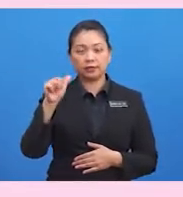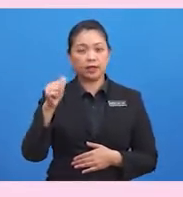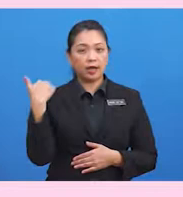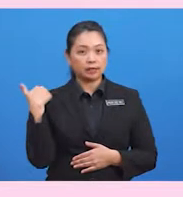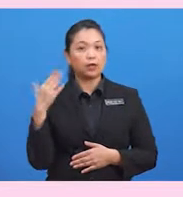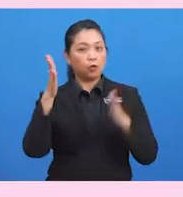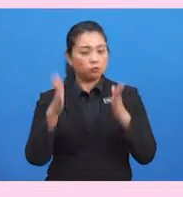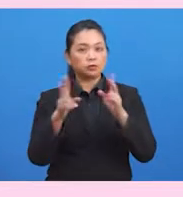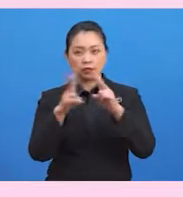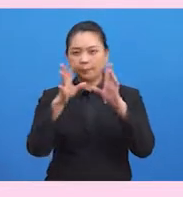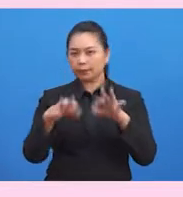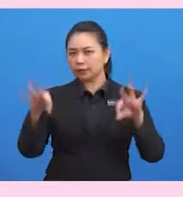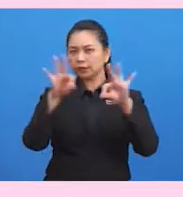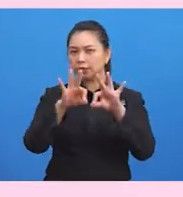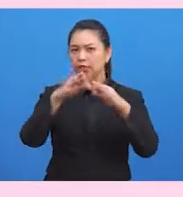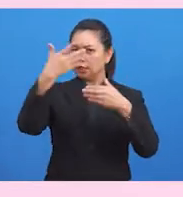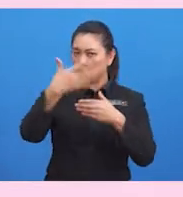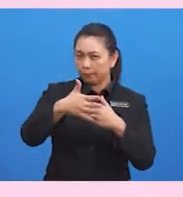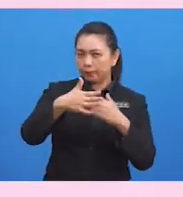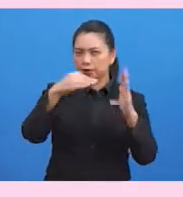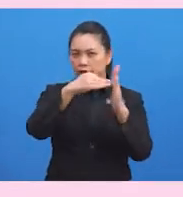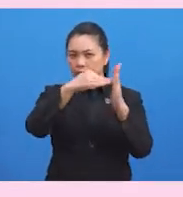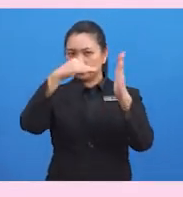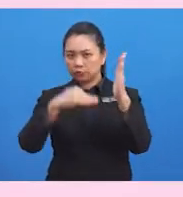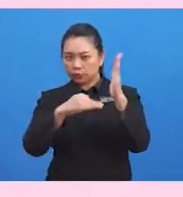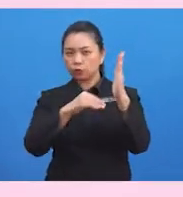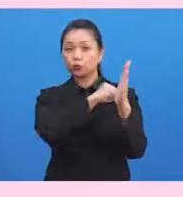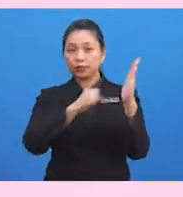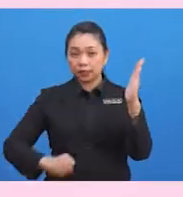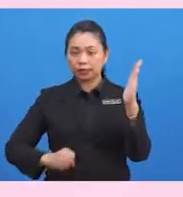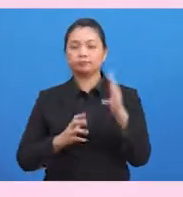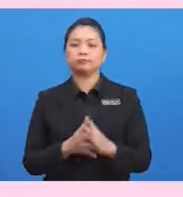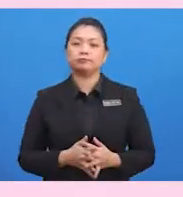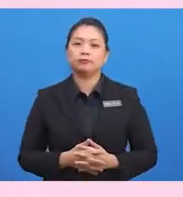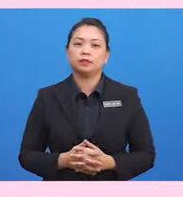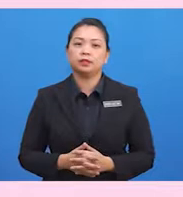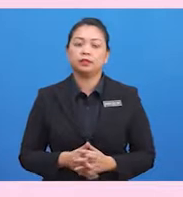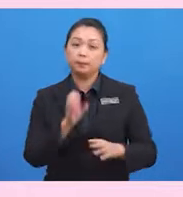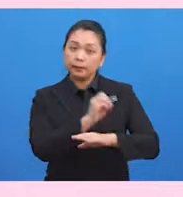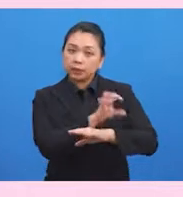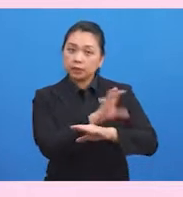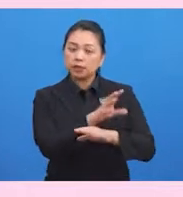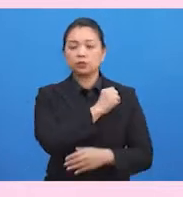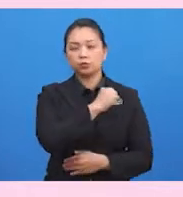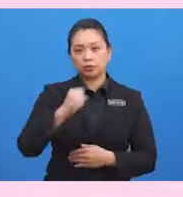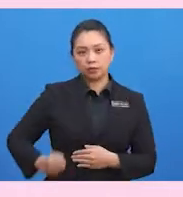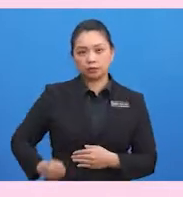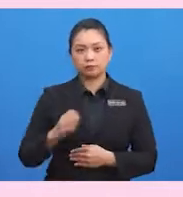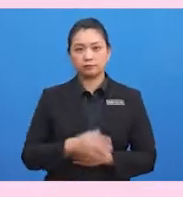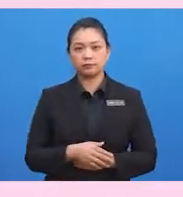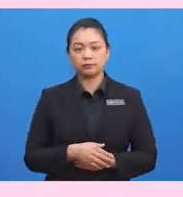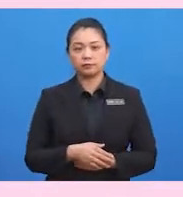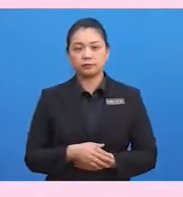Sultan benar juga adalah sebagai penasihat Sultan Selain itu tugas bendahara